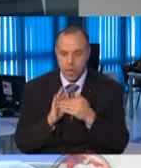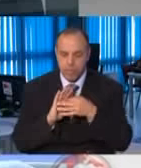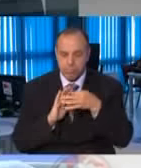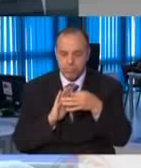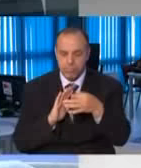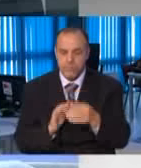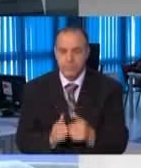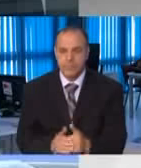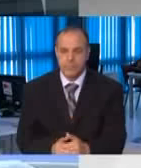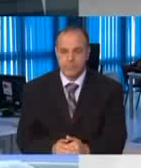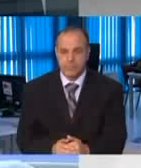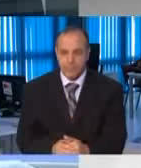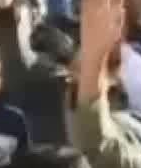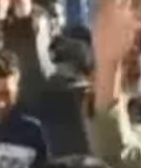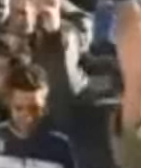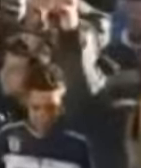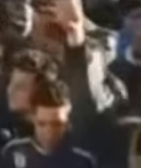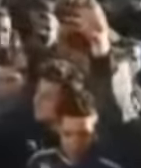تذكيرنا بالعناوين.